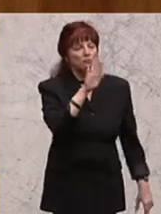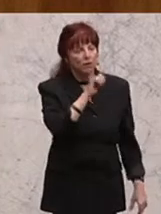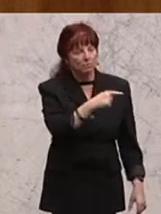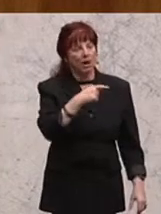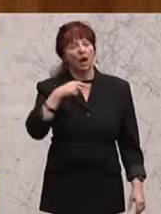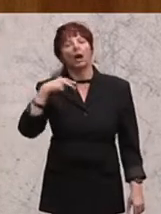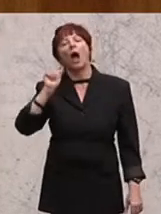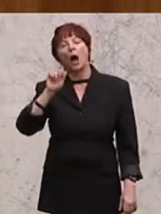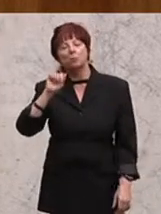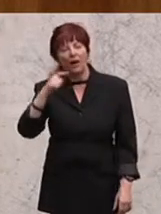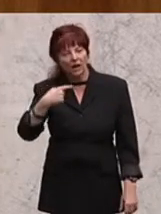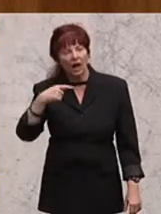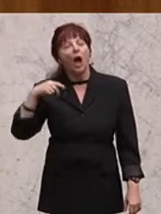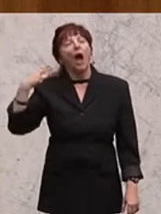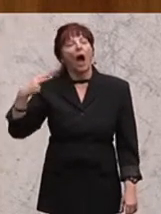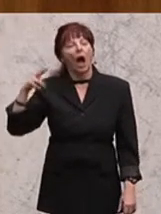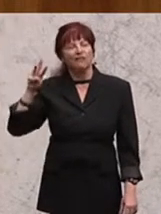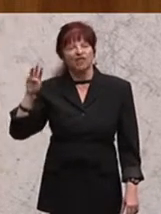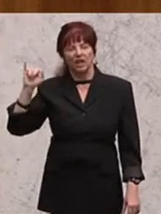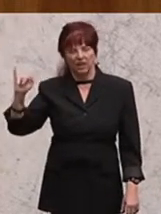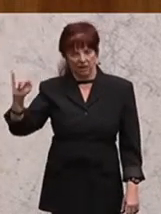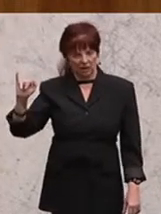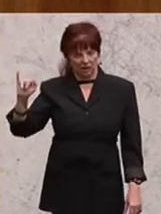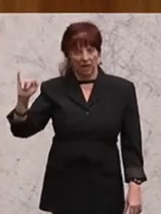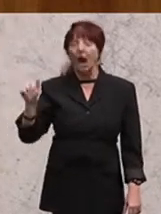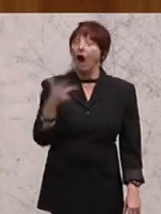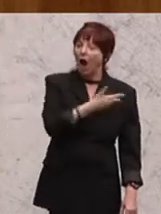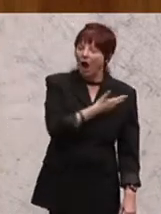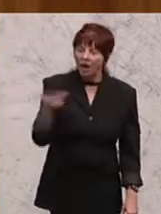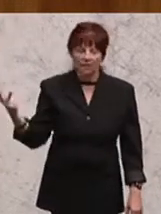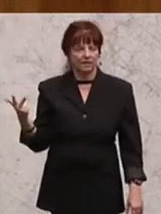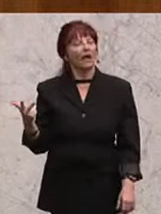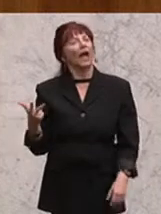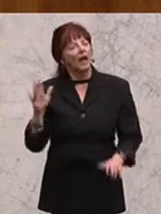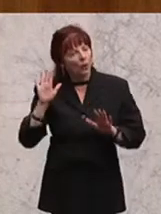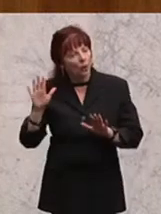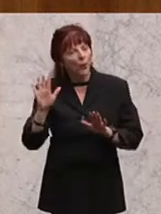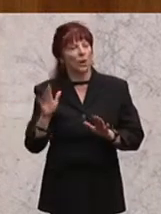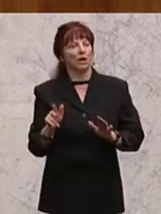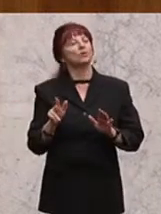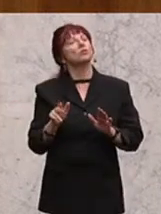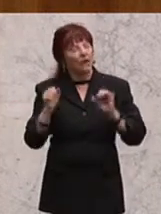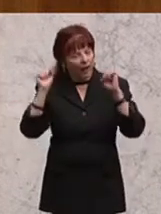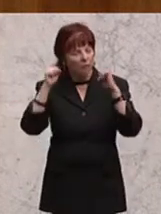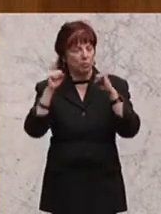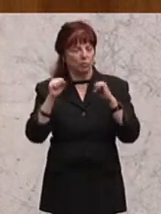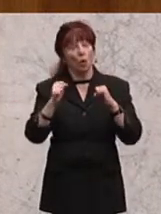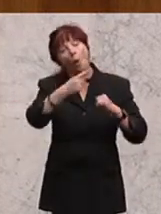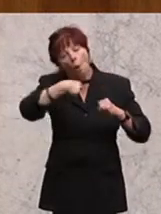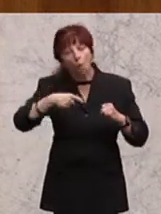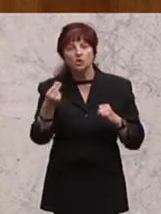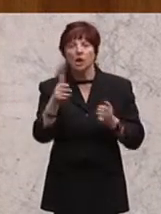HBI Bundesholding AG. Alle stehen im Eigentum der Republik, alle verbrennen unser Geld, wenn es